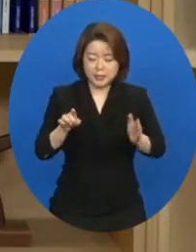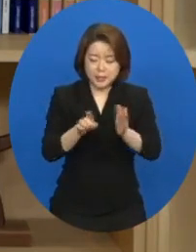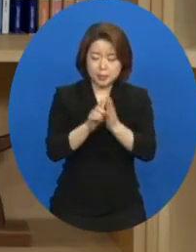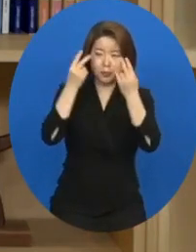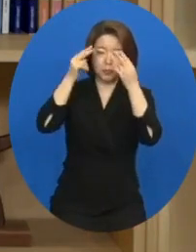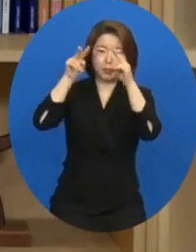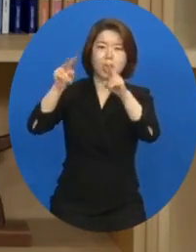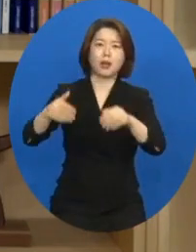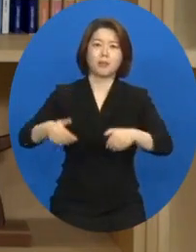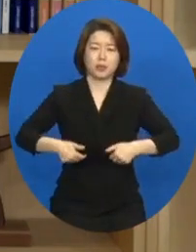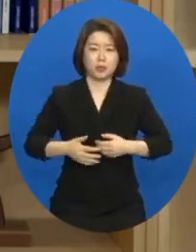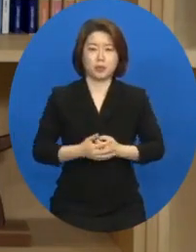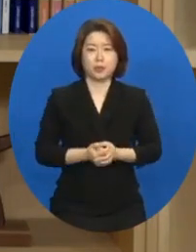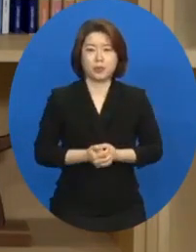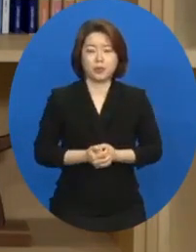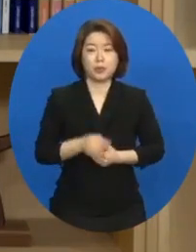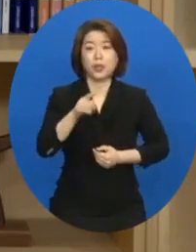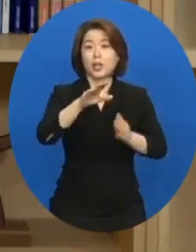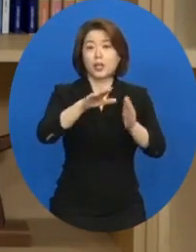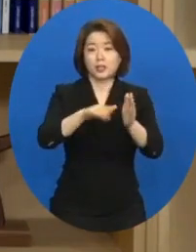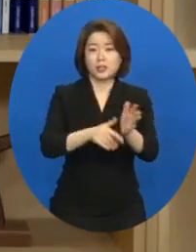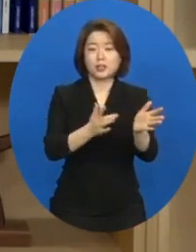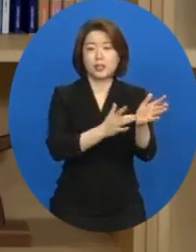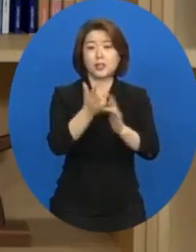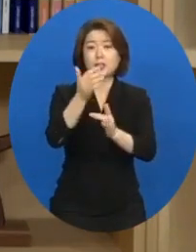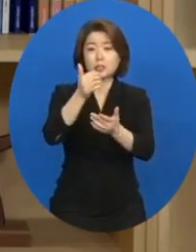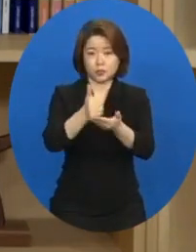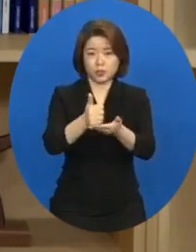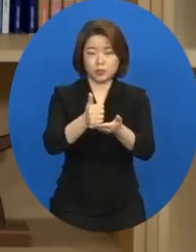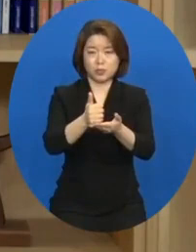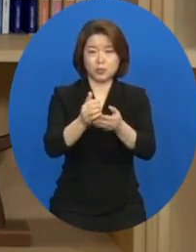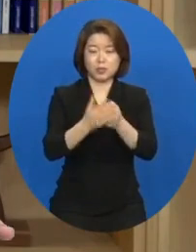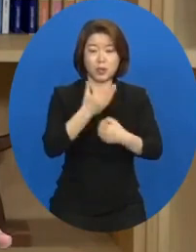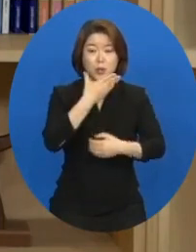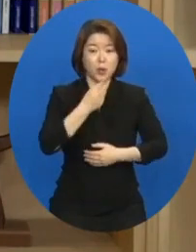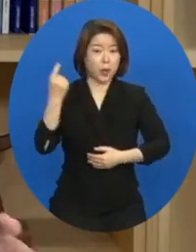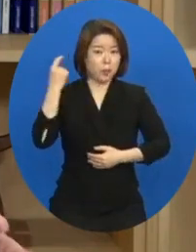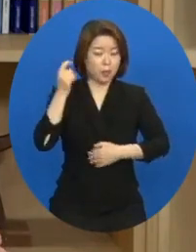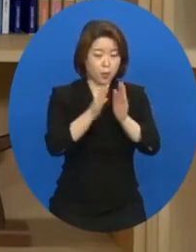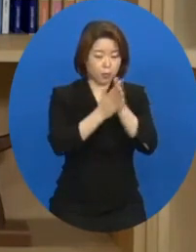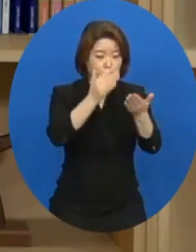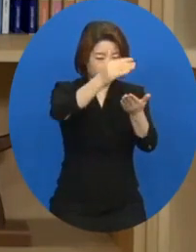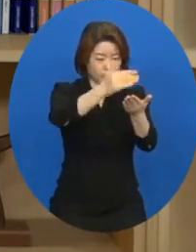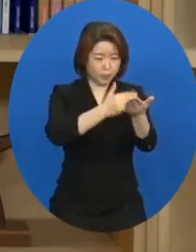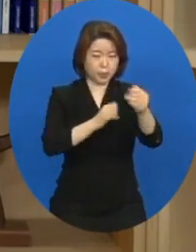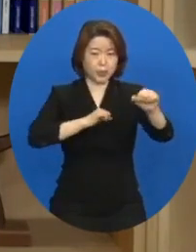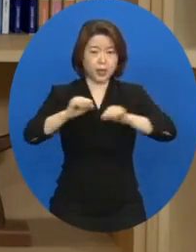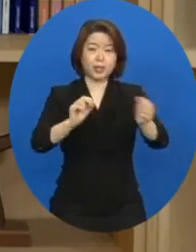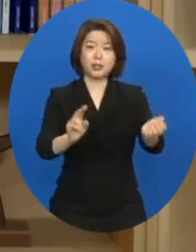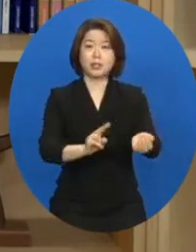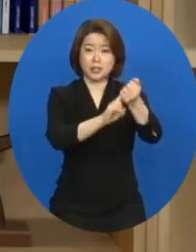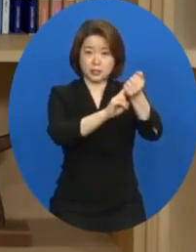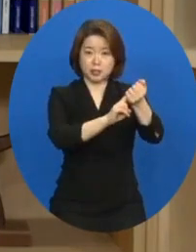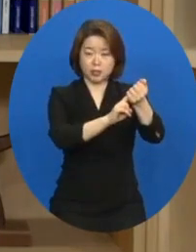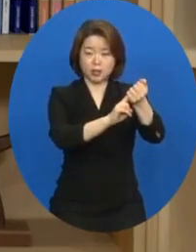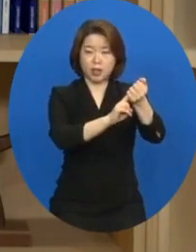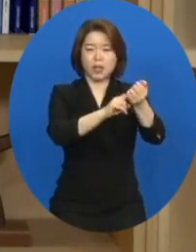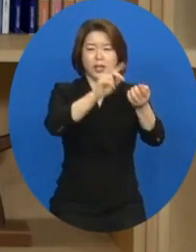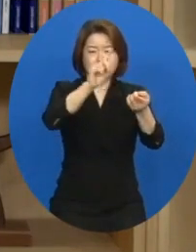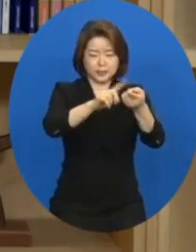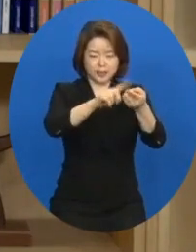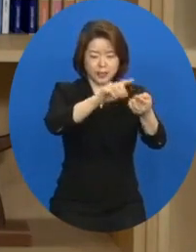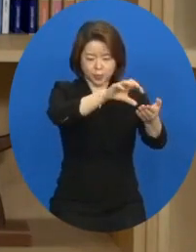것입니다 그때 예수님께서 복음서에서 행하셨던 그 기적이 그대로 우리의 삶 속에도